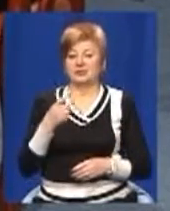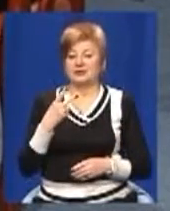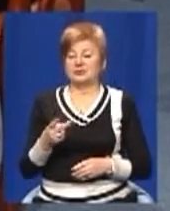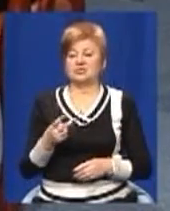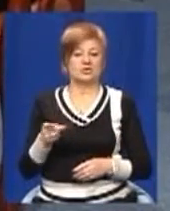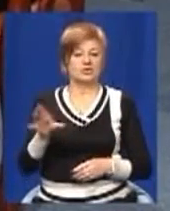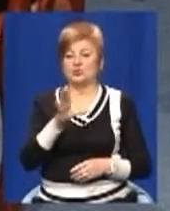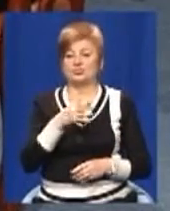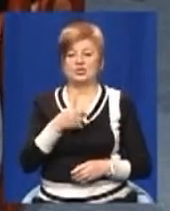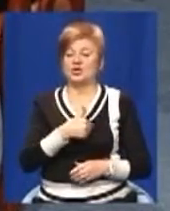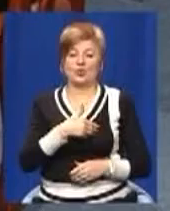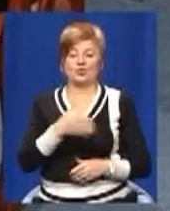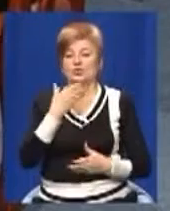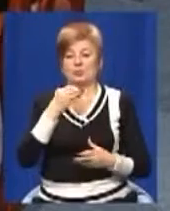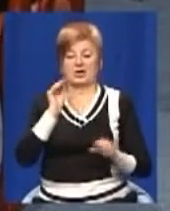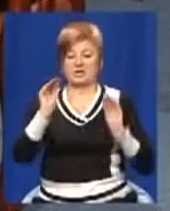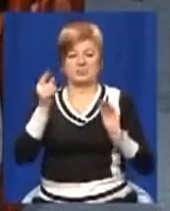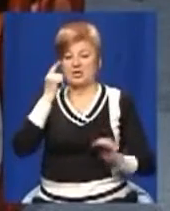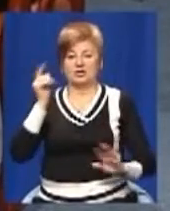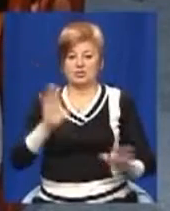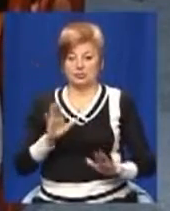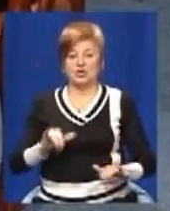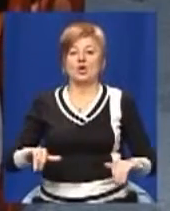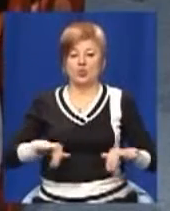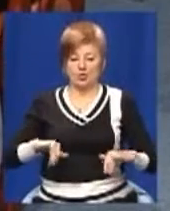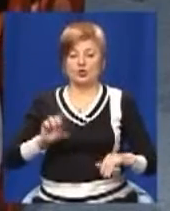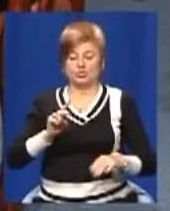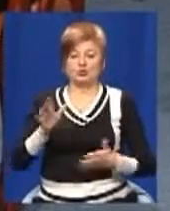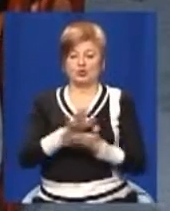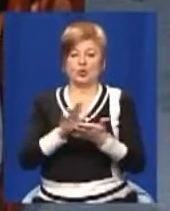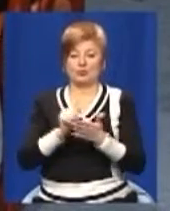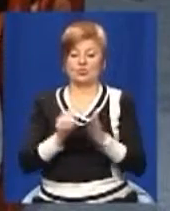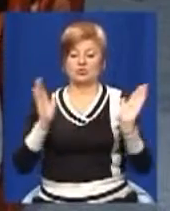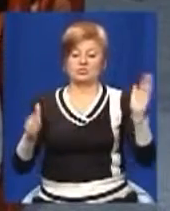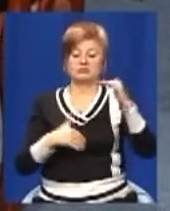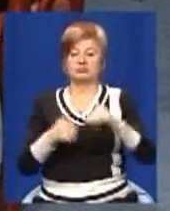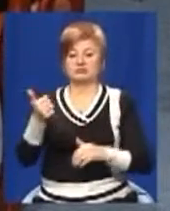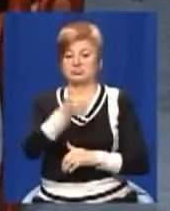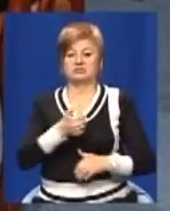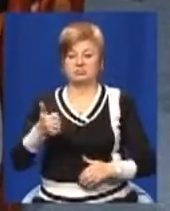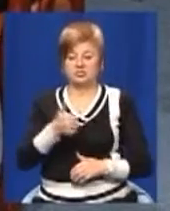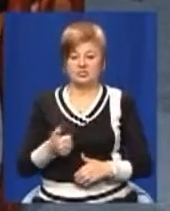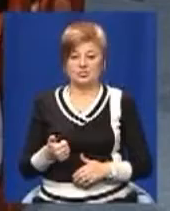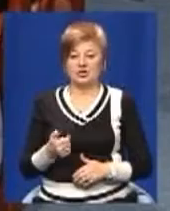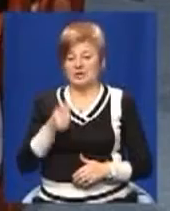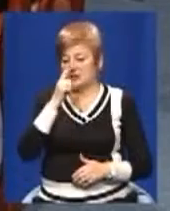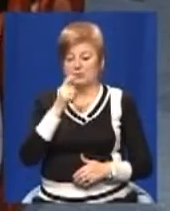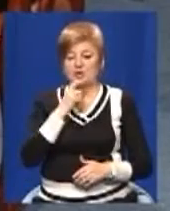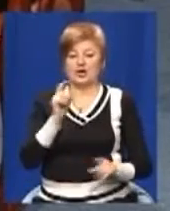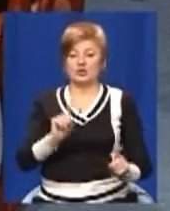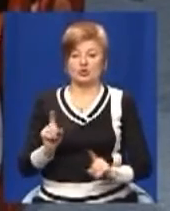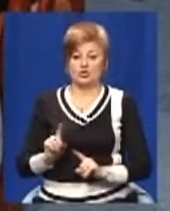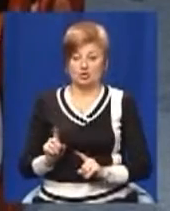Байдуже. Не хочуть, не думають. Як ти думаєш, хулігани ті, що малюють такі непристойні, взагалі незрозумілі речі,